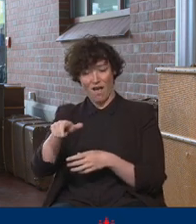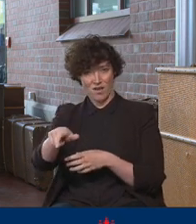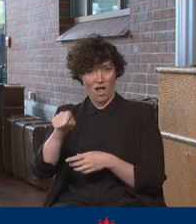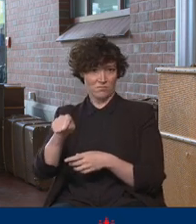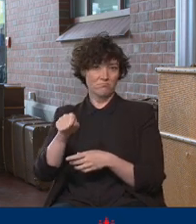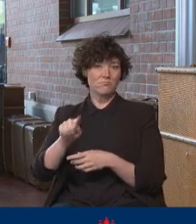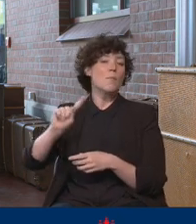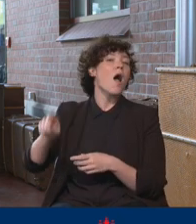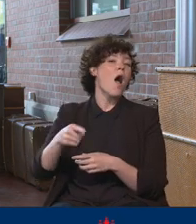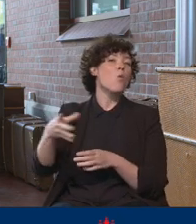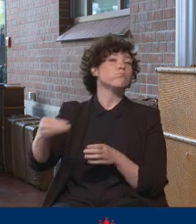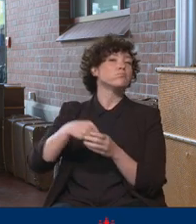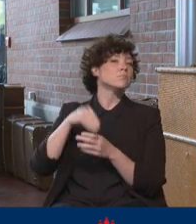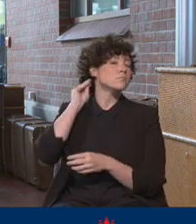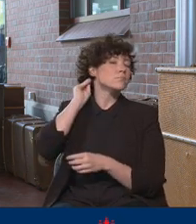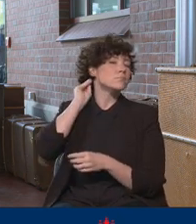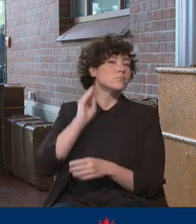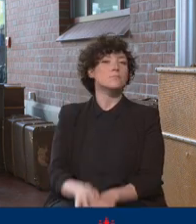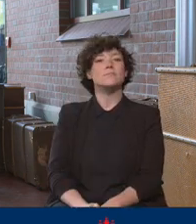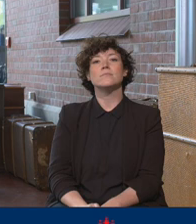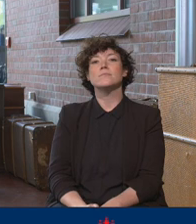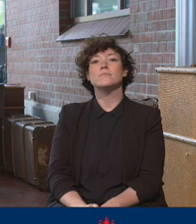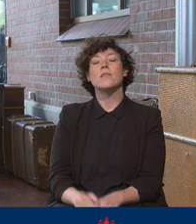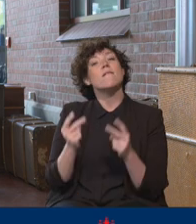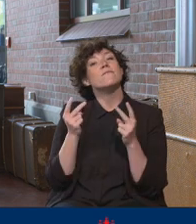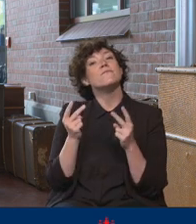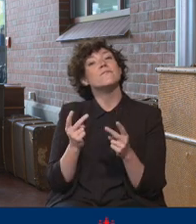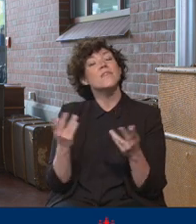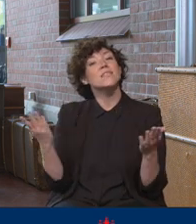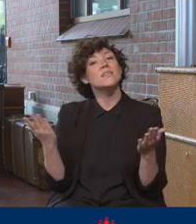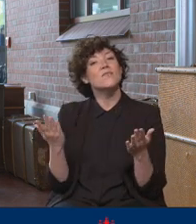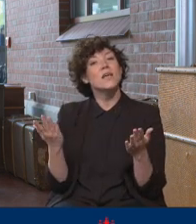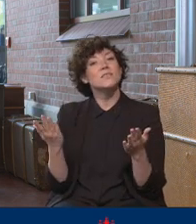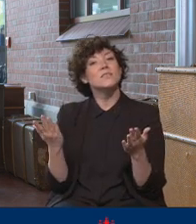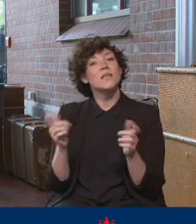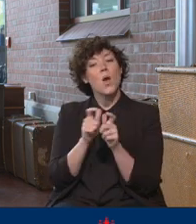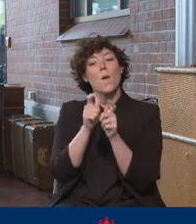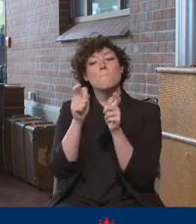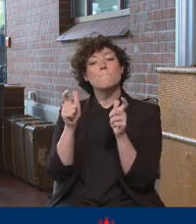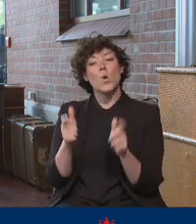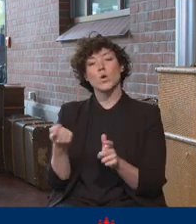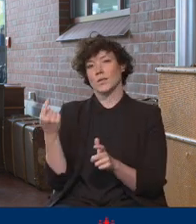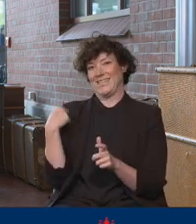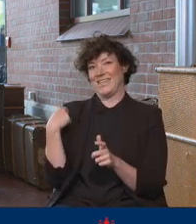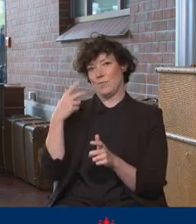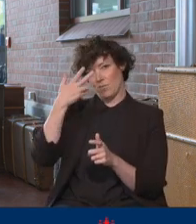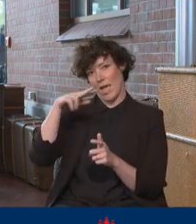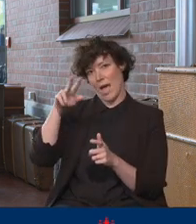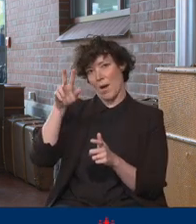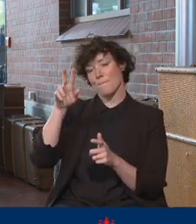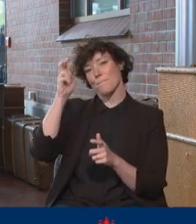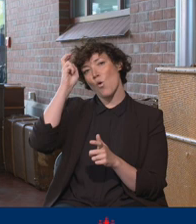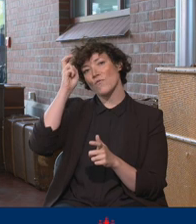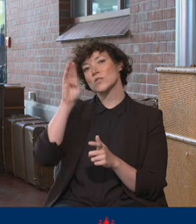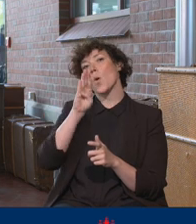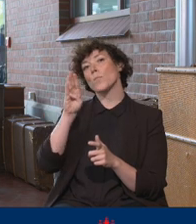im bewusstsein ganz wichtig ist die brücke die gerade herr professor bernd held genannt hat